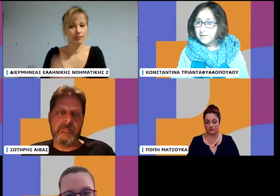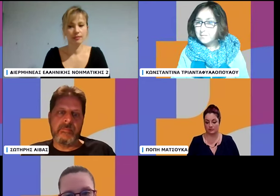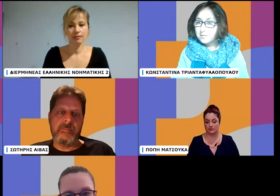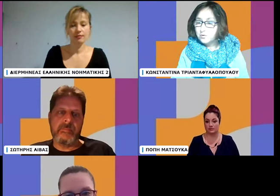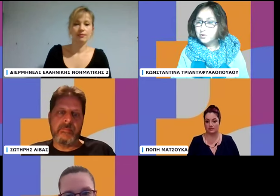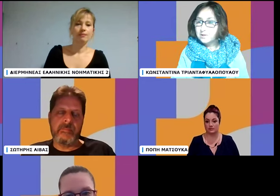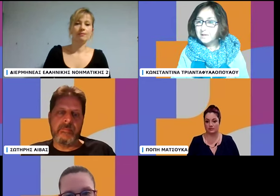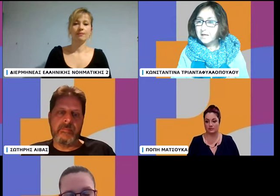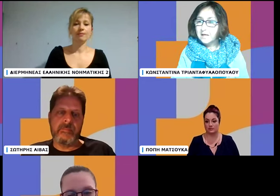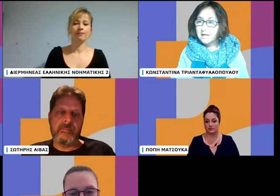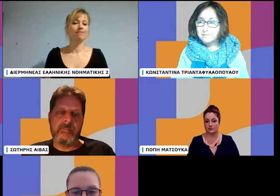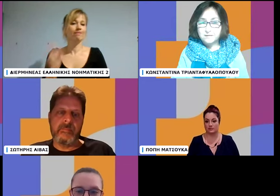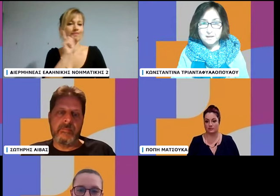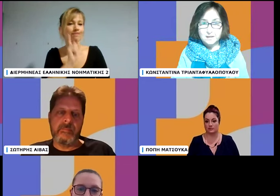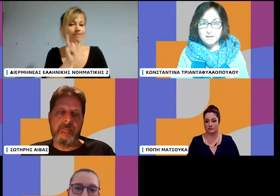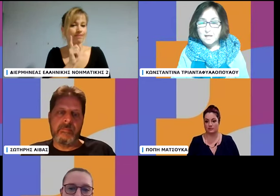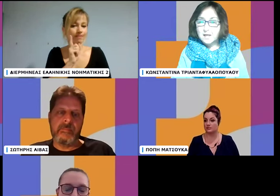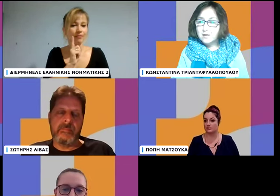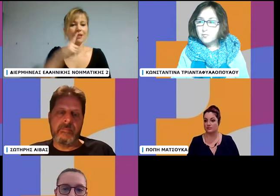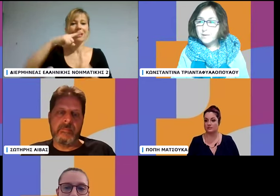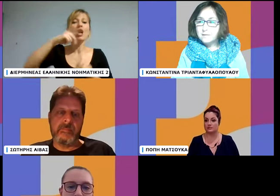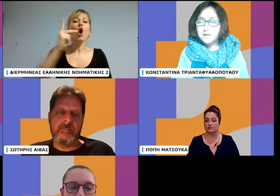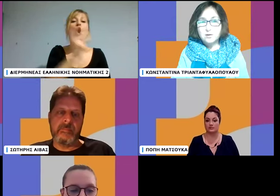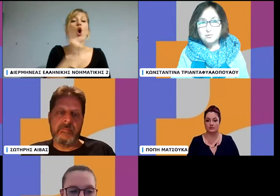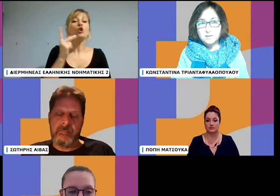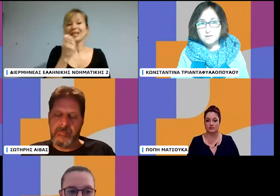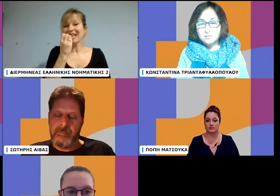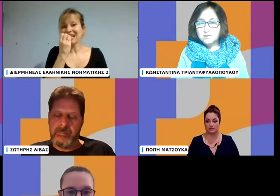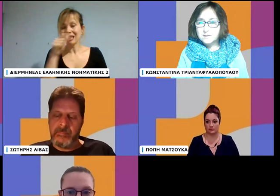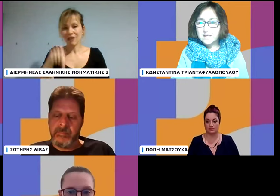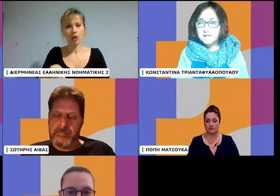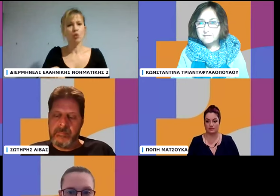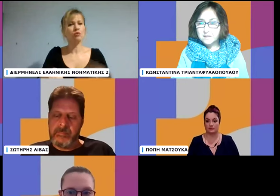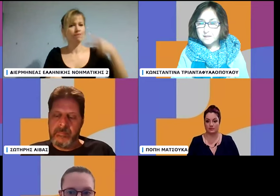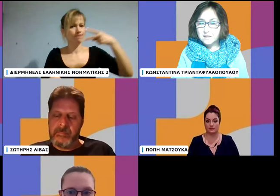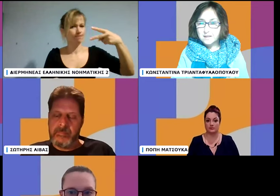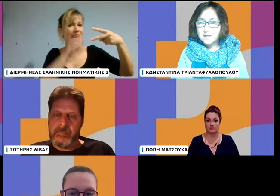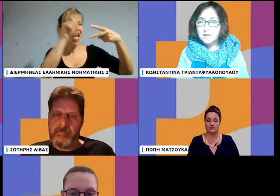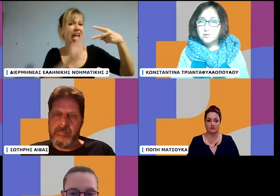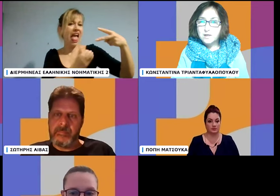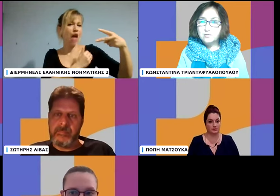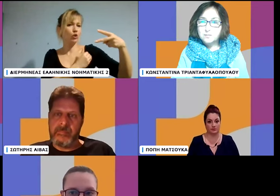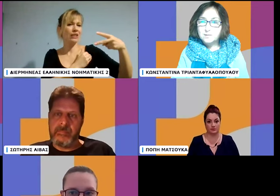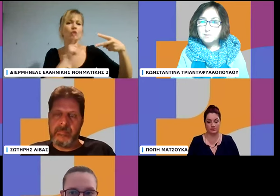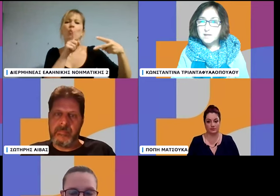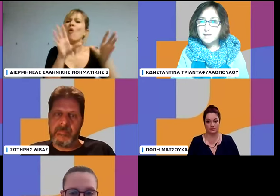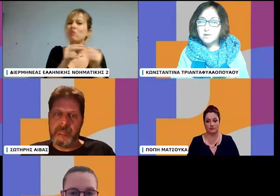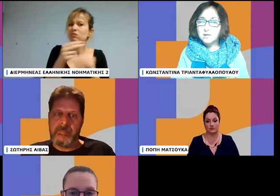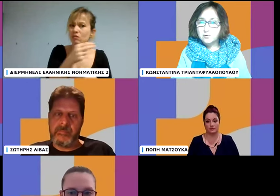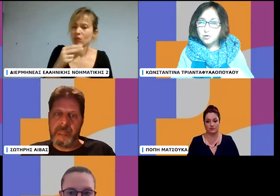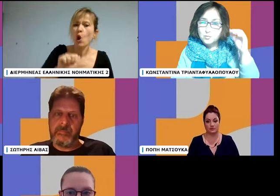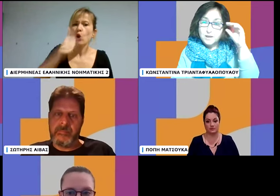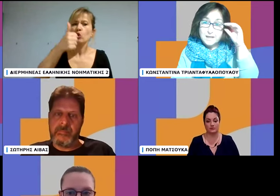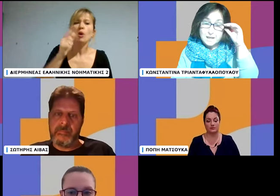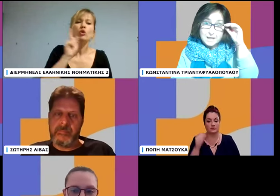πάει η κουβέντα μας προς τα γραφεία, έχουμε δύο ερωτήματα προς αυτή την κατεύθυνση. Δηλαδή, το ένα ερώτημα είναι από την κυρία